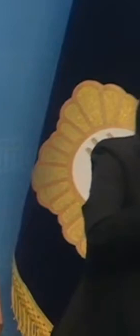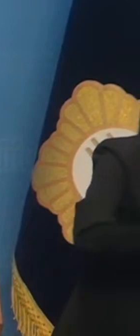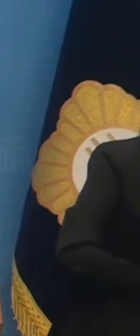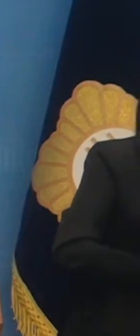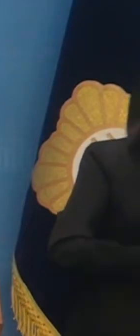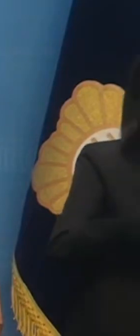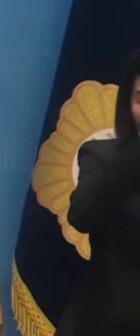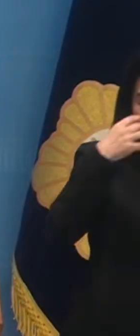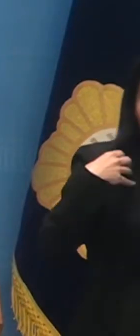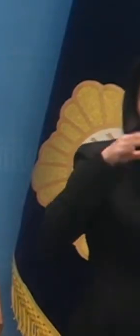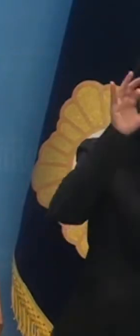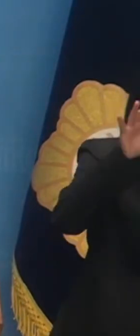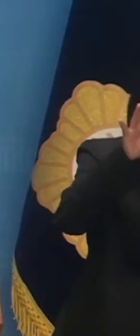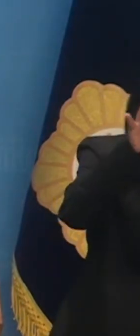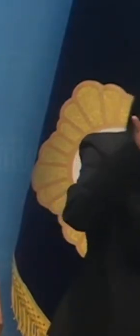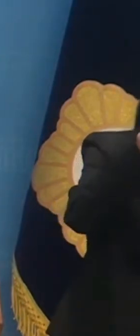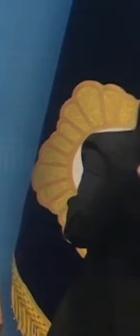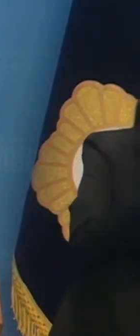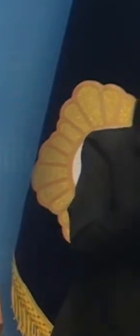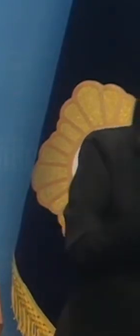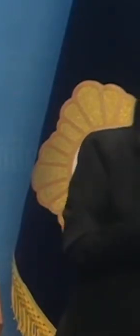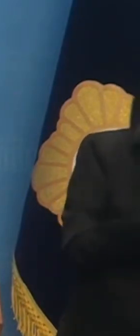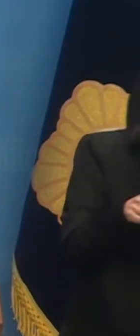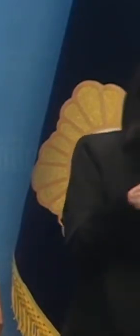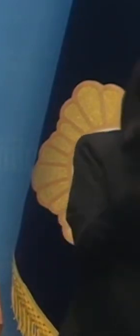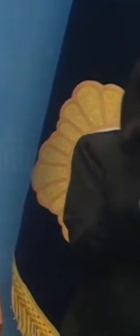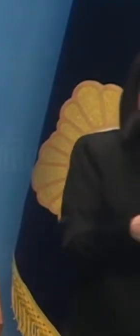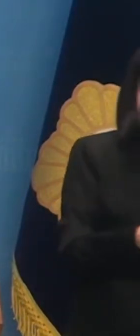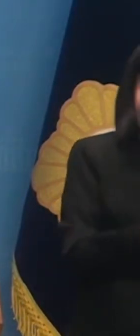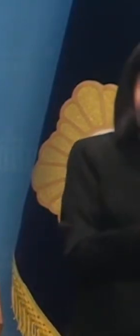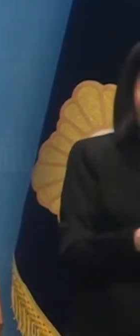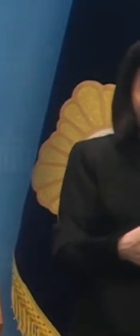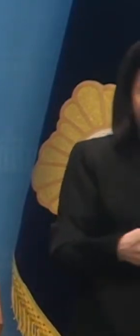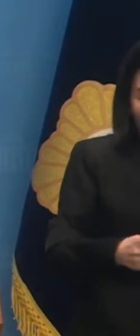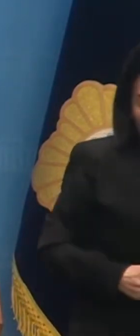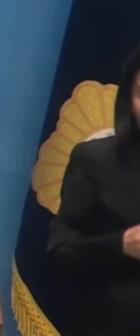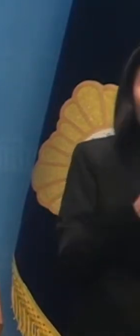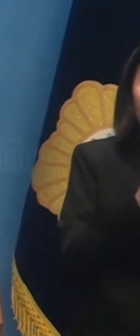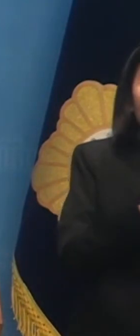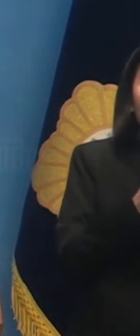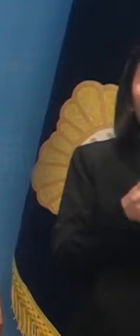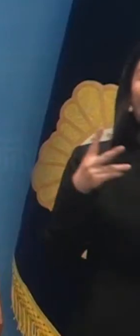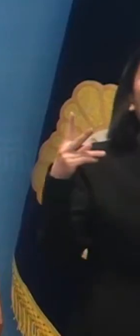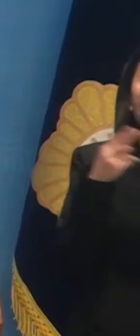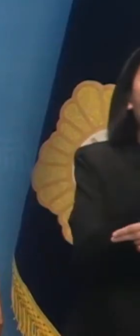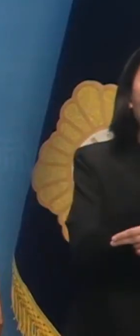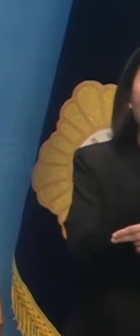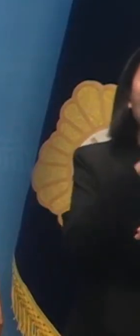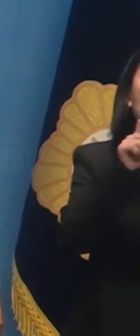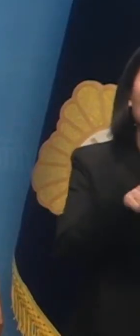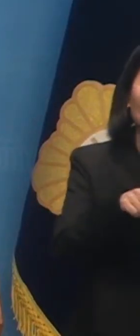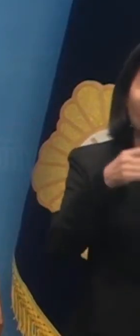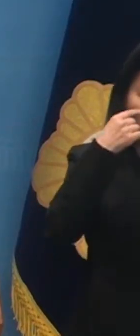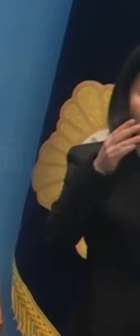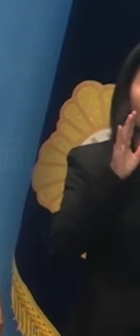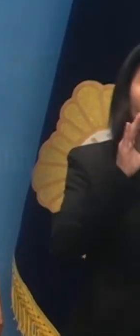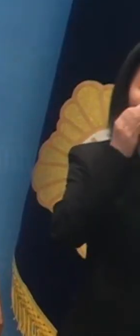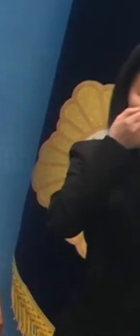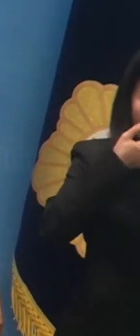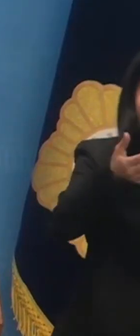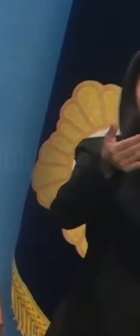기조와 단절한다라고 하는 상징적 의미도 매우 큽니다. 이와